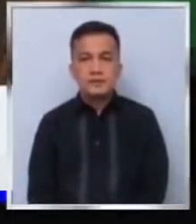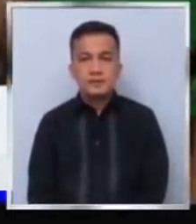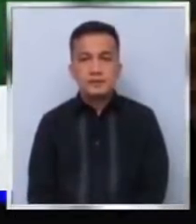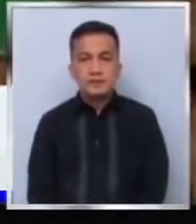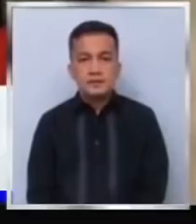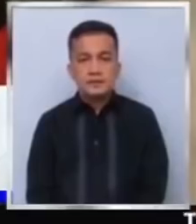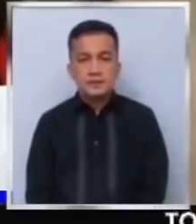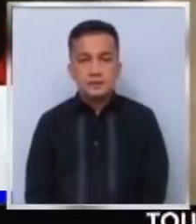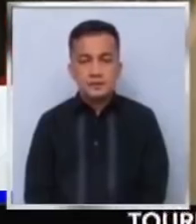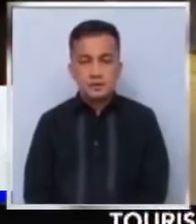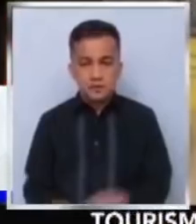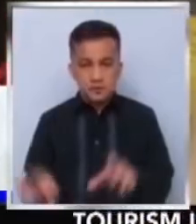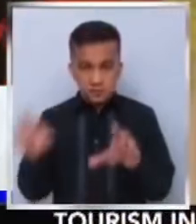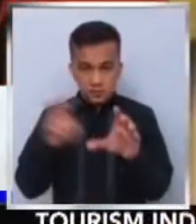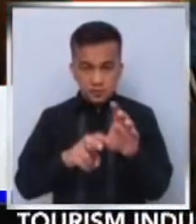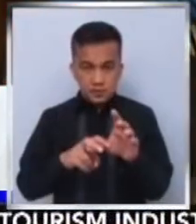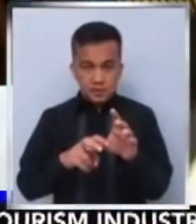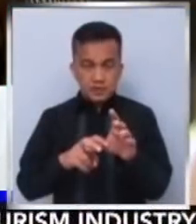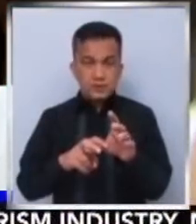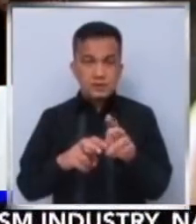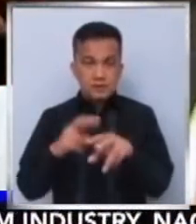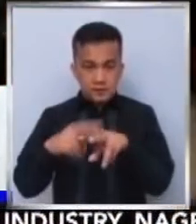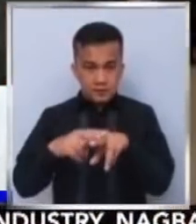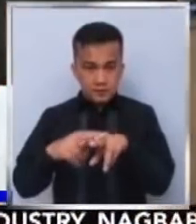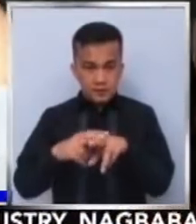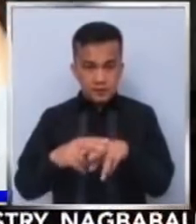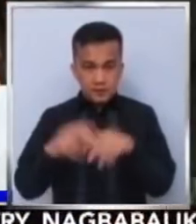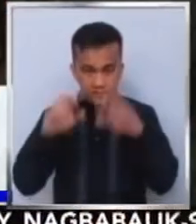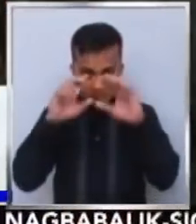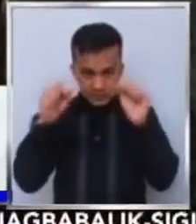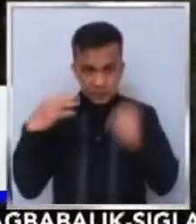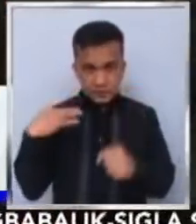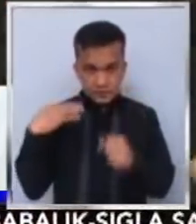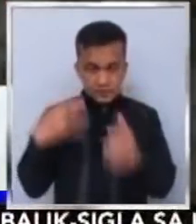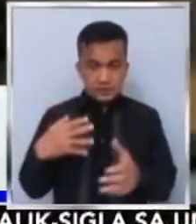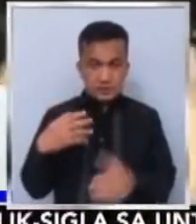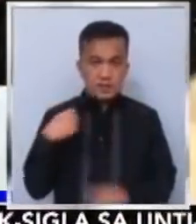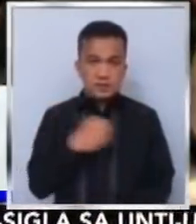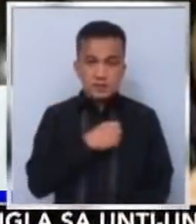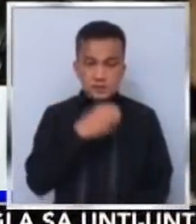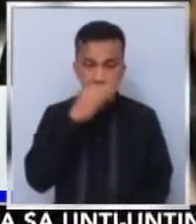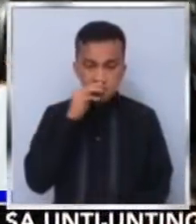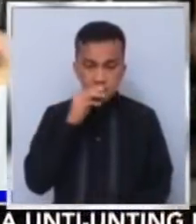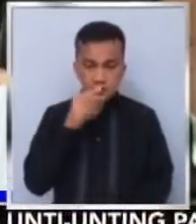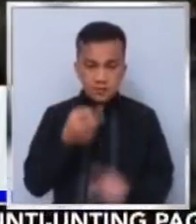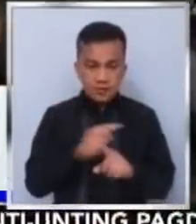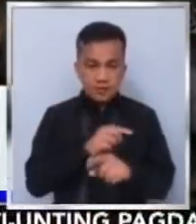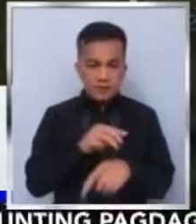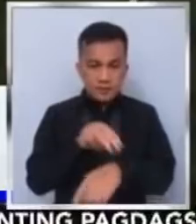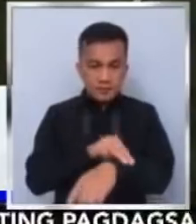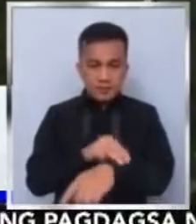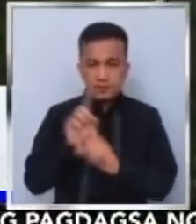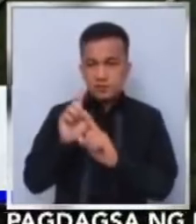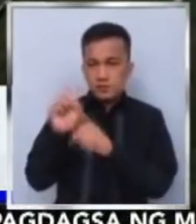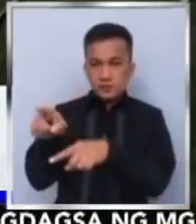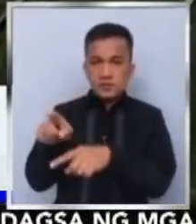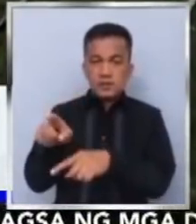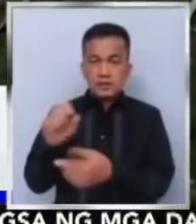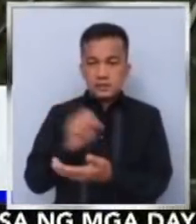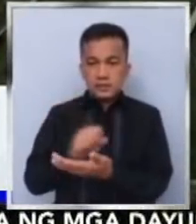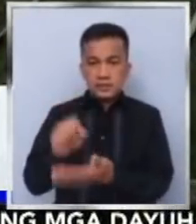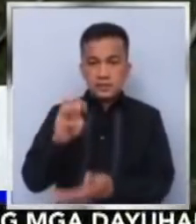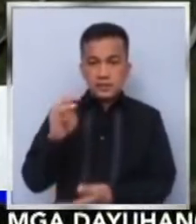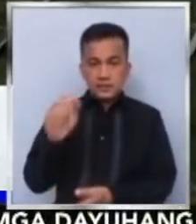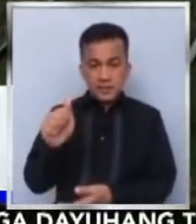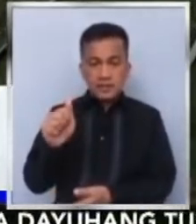Sumakay ng tren si Presidential Aspirant Senator Manny Pacquiao mula Makati papunta sa isang forum sa Santa Mesa sa Maynila. Nais daw niyang